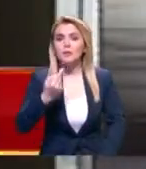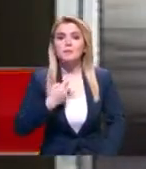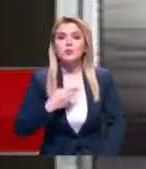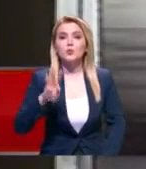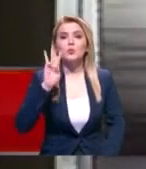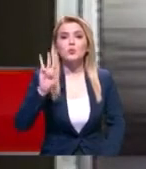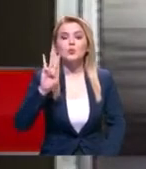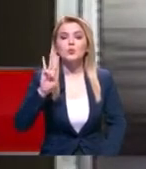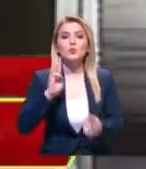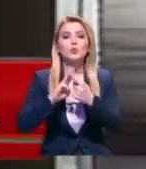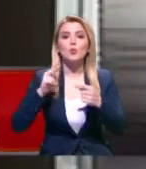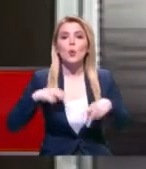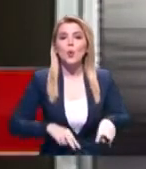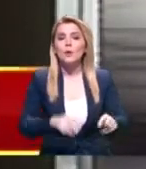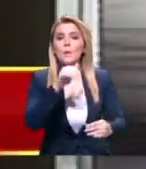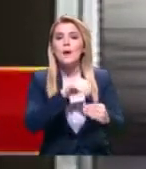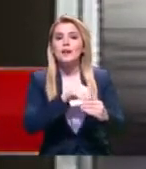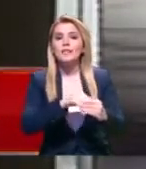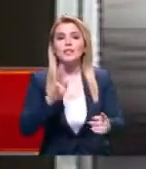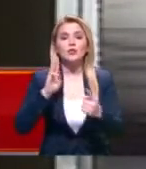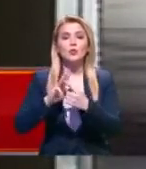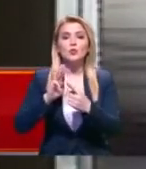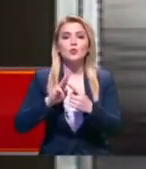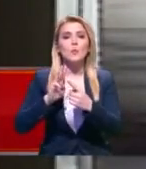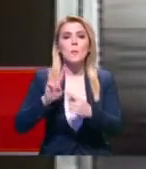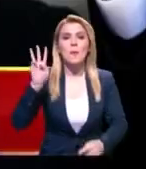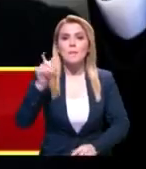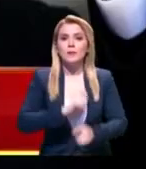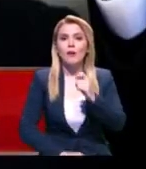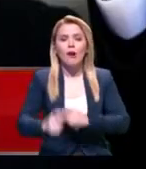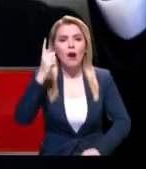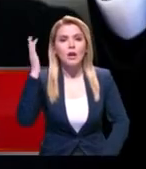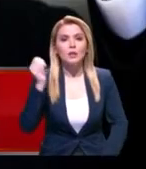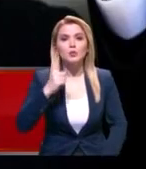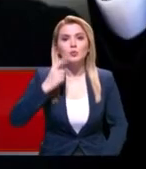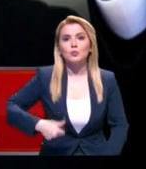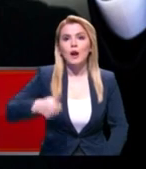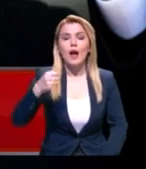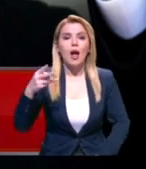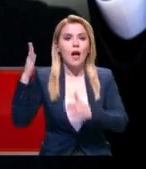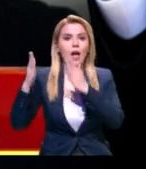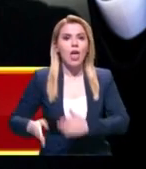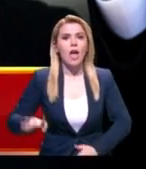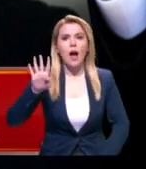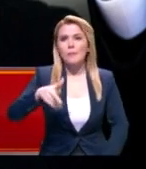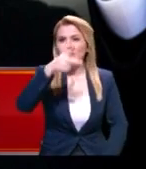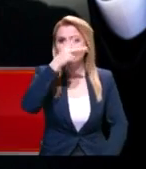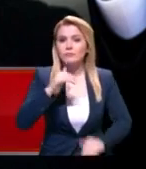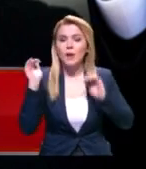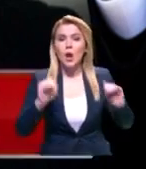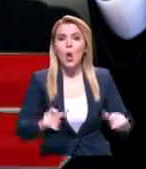üçüncü yoluz diyen İnce partisinin işaretinde de üç parmağını kullandı. Akıllara Cumhurbaşkanı Erdoğan'ın Rabia işareti